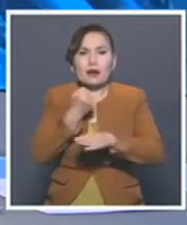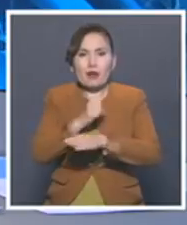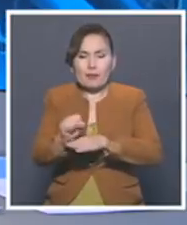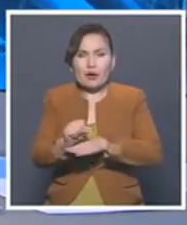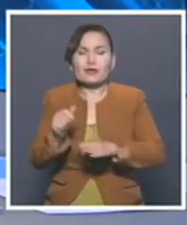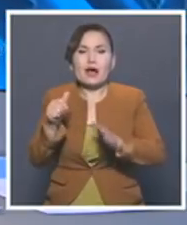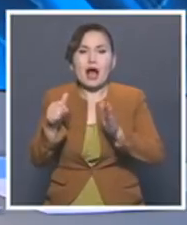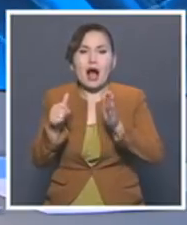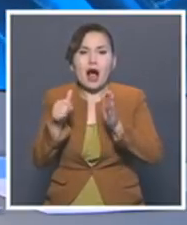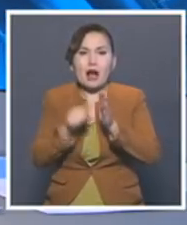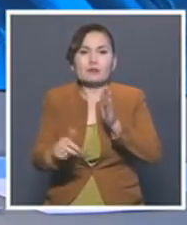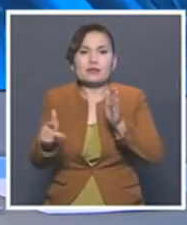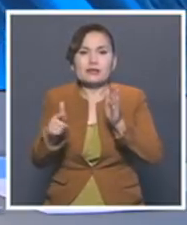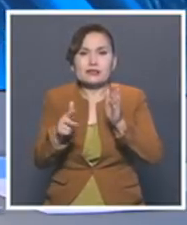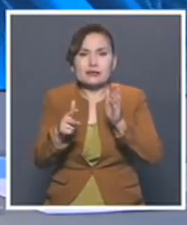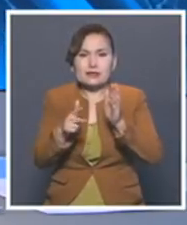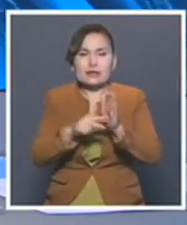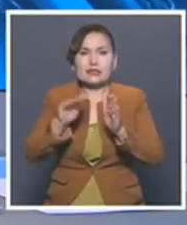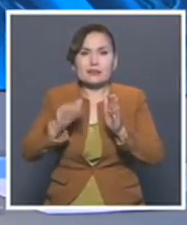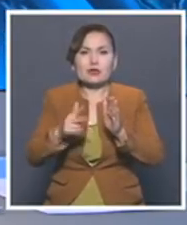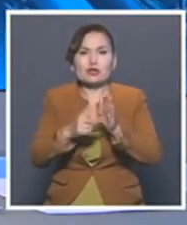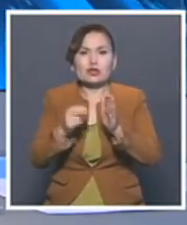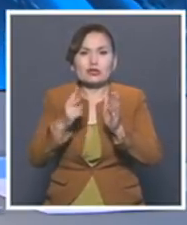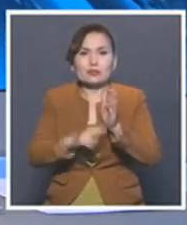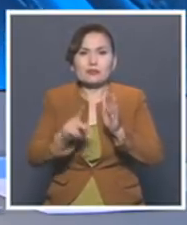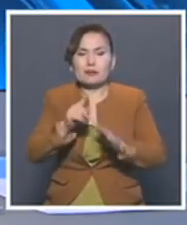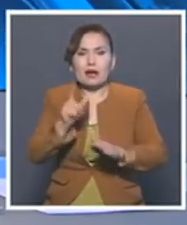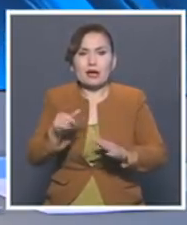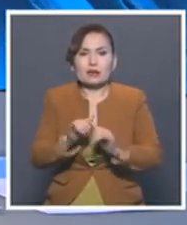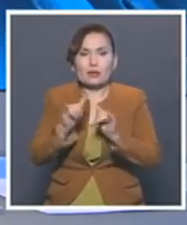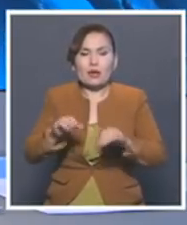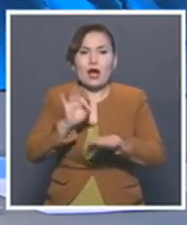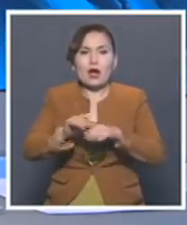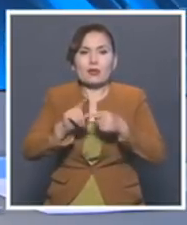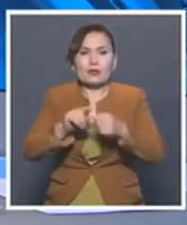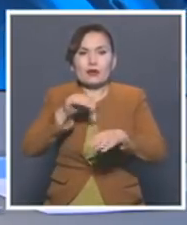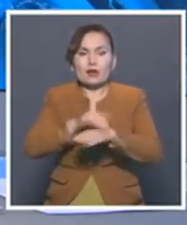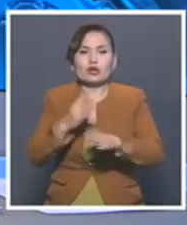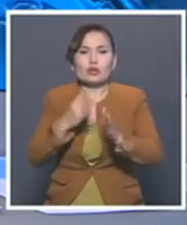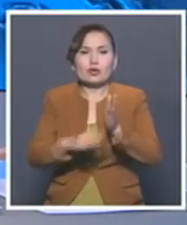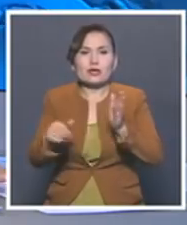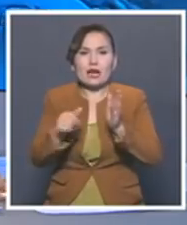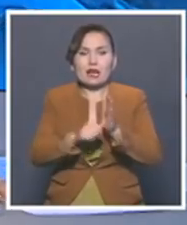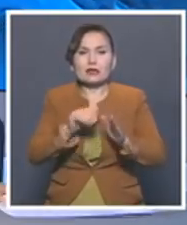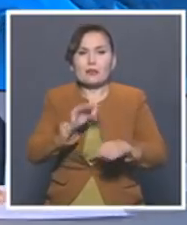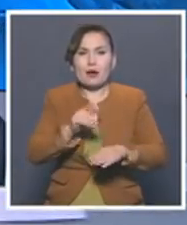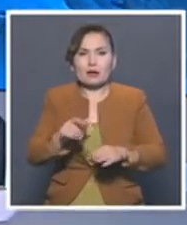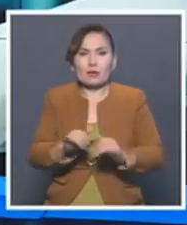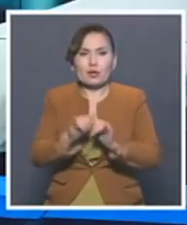қатары 68871-ге жетті. Ал науқастар саны 96 мыңға жуықтап отыр.